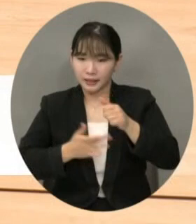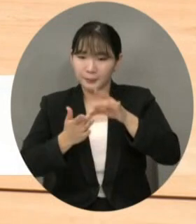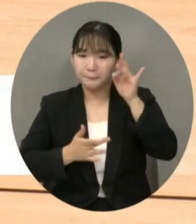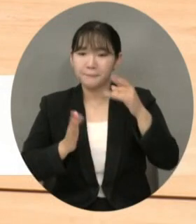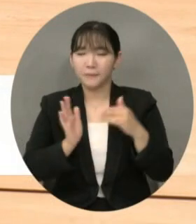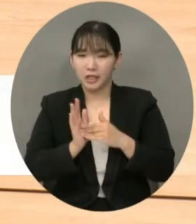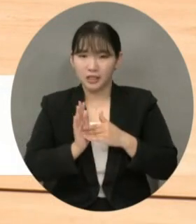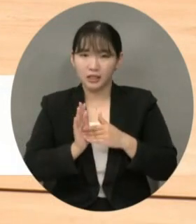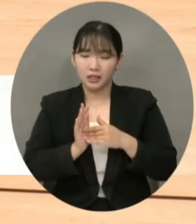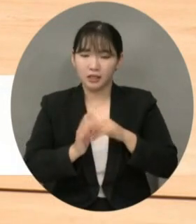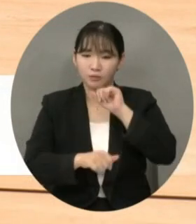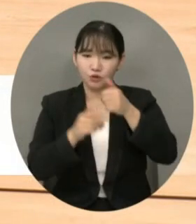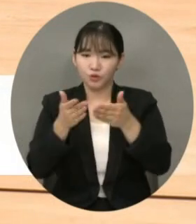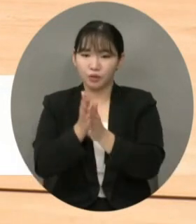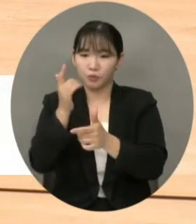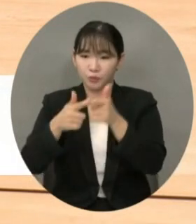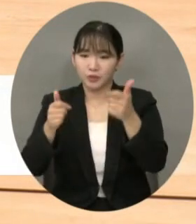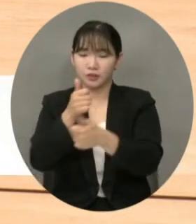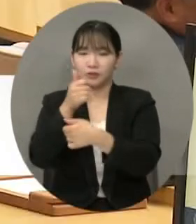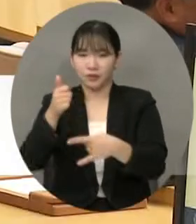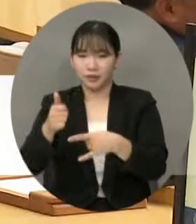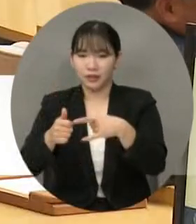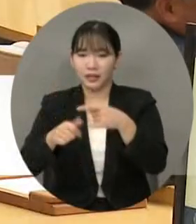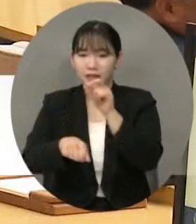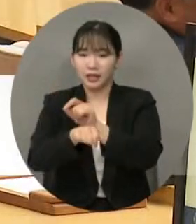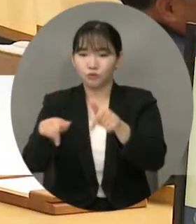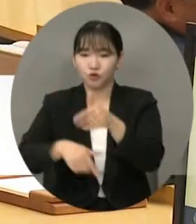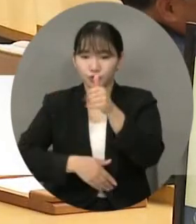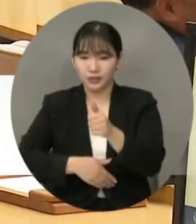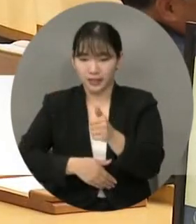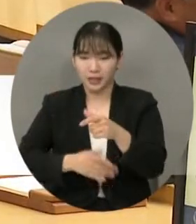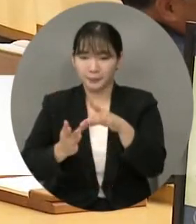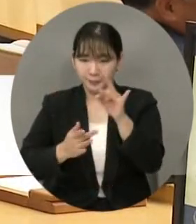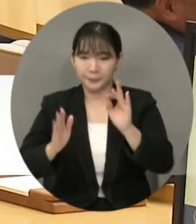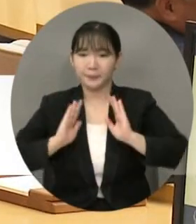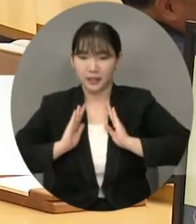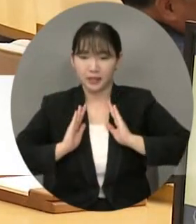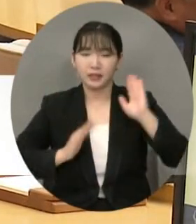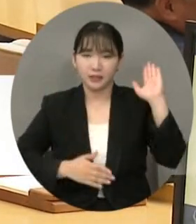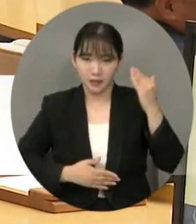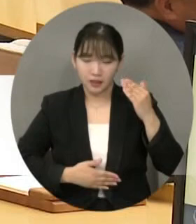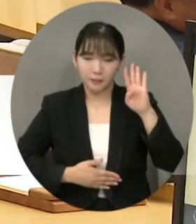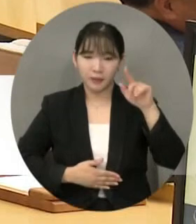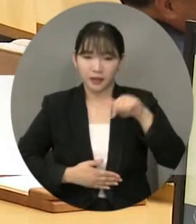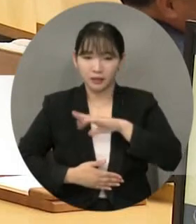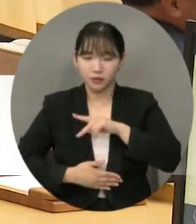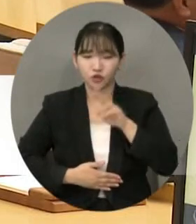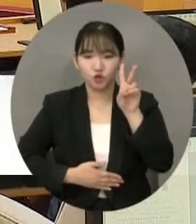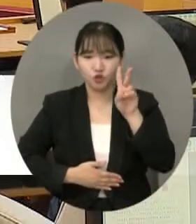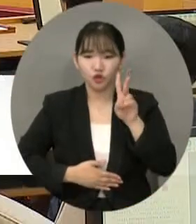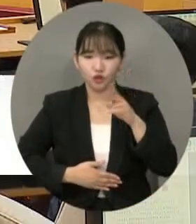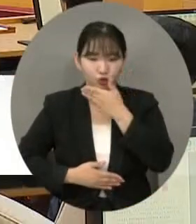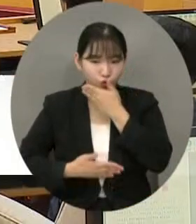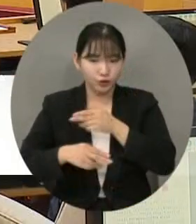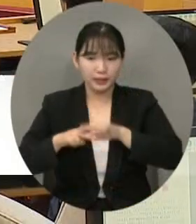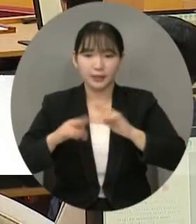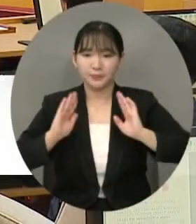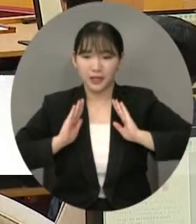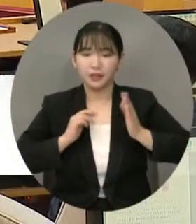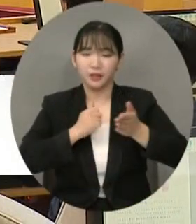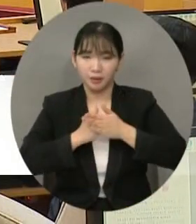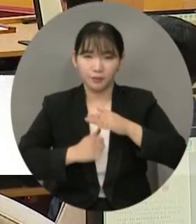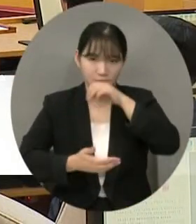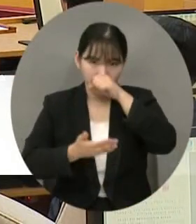선출됐으며 민주당 목포지역 위원회 사무국장으로 선임됐습니다 박 의원은 두 가지 중책을 맡은만큼